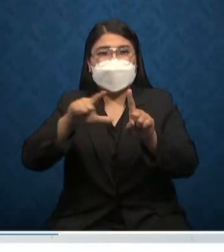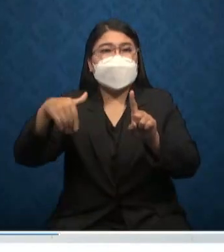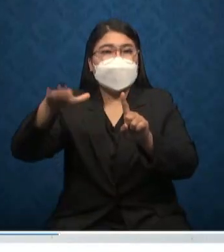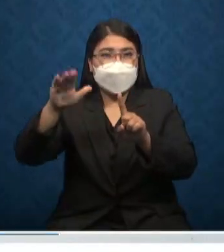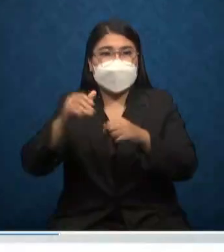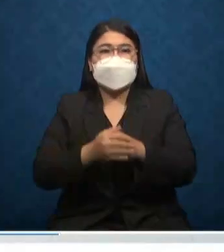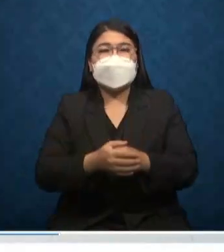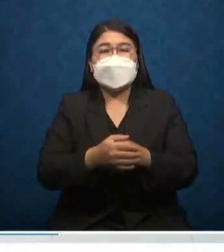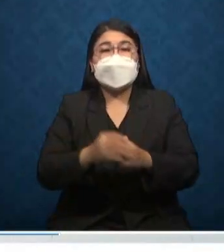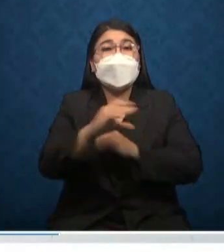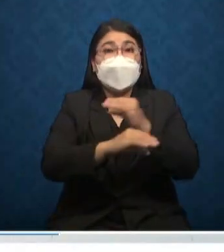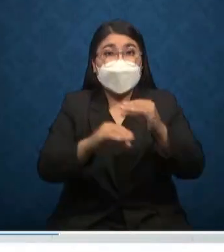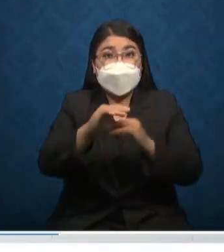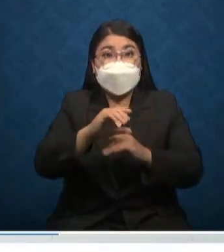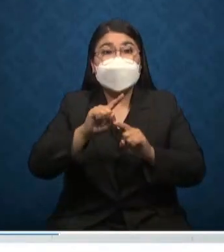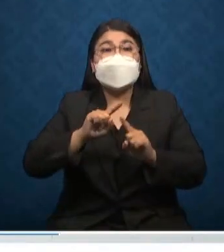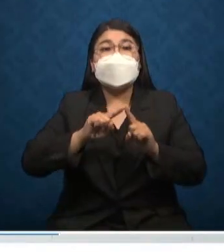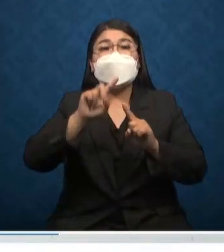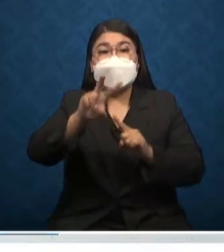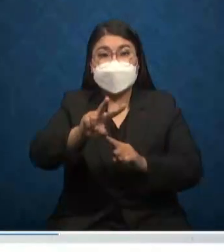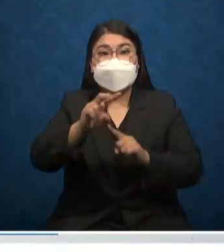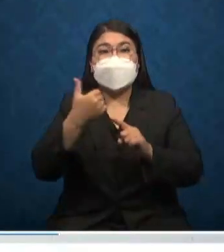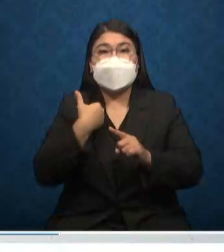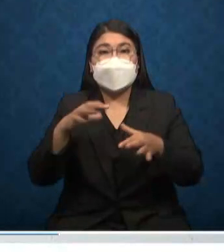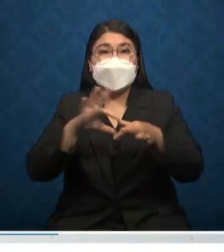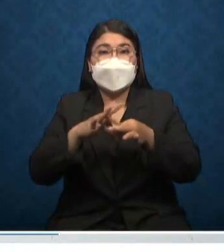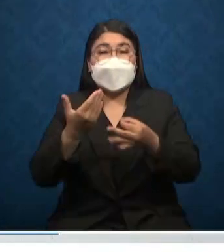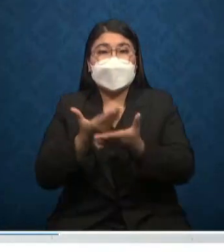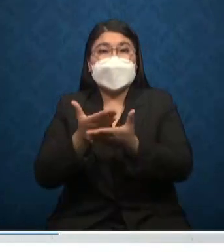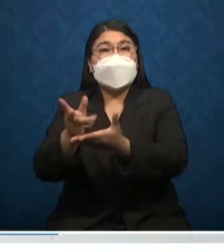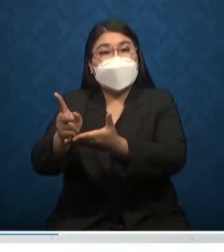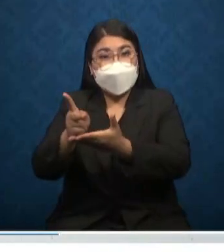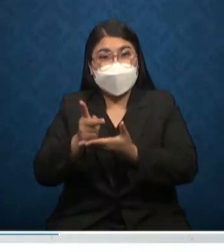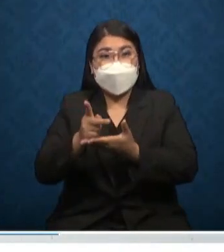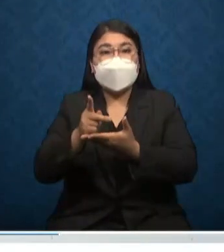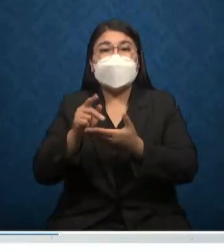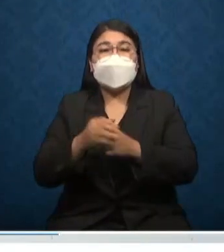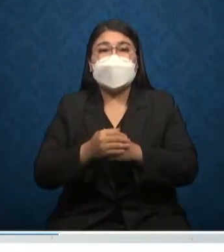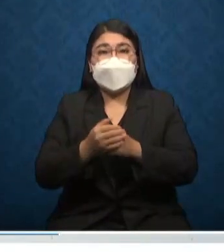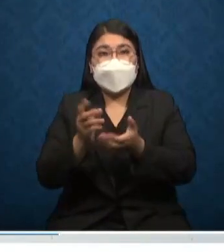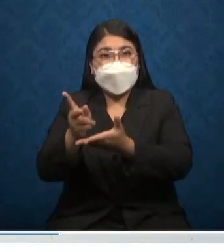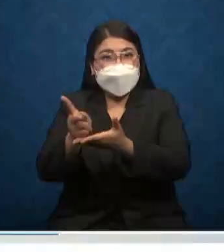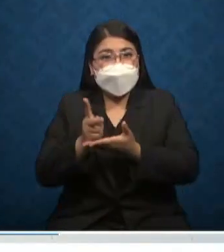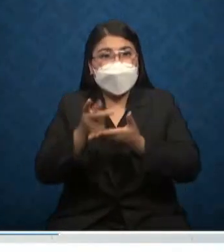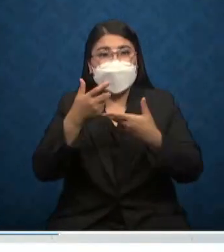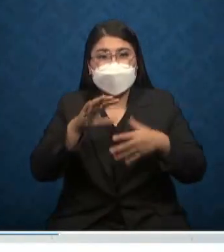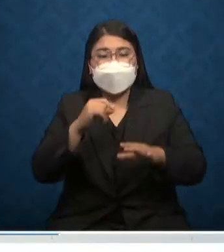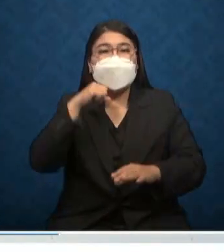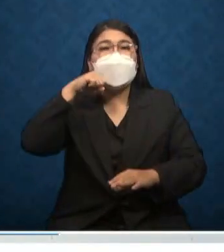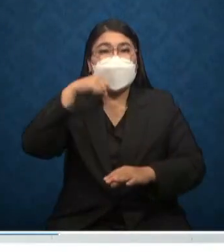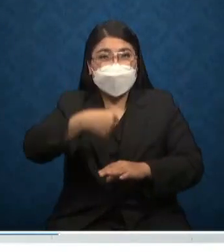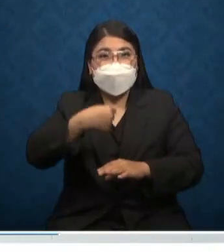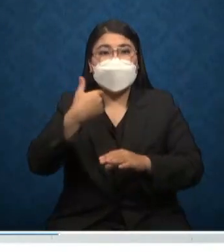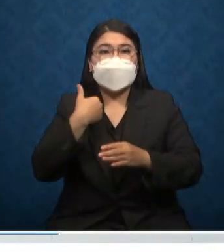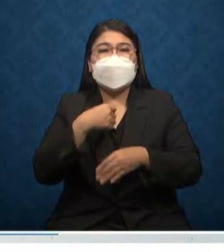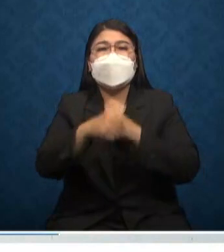ก็คือในเรื่องของโครงการส่งเสริมสินเชื่อนะครับเพื่อเพิ่มประสิทธิภาพอ้อยอย่างครบวงจรนะครับของ